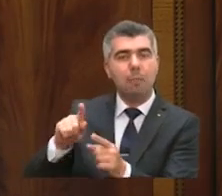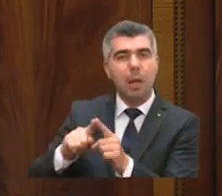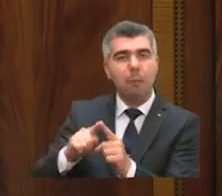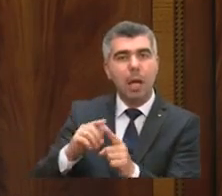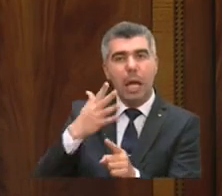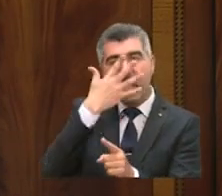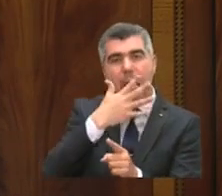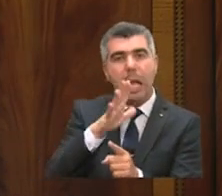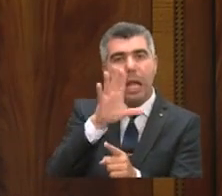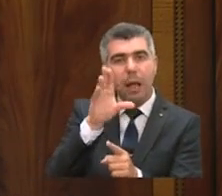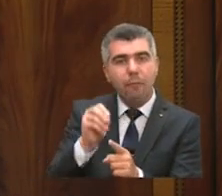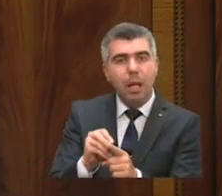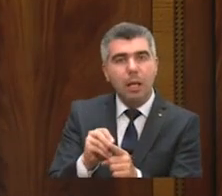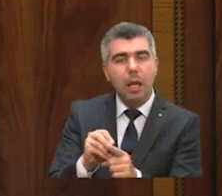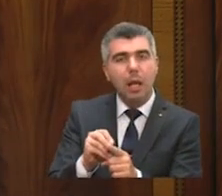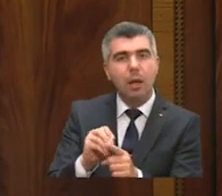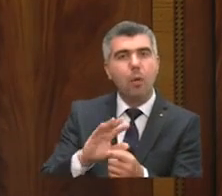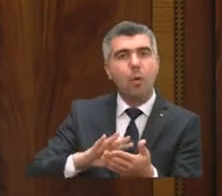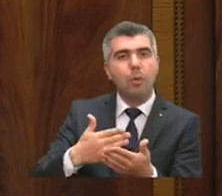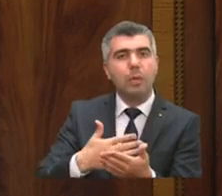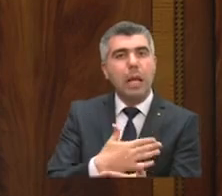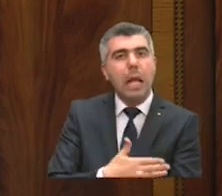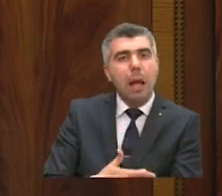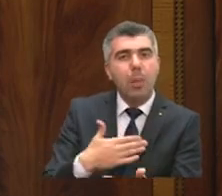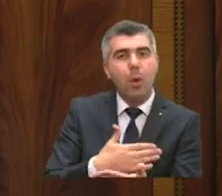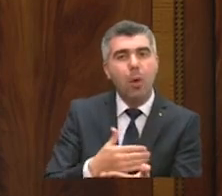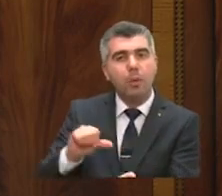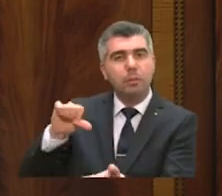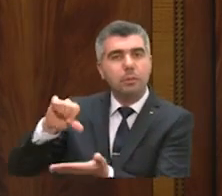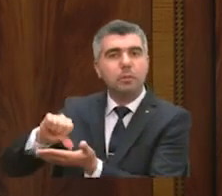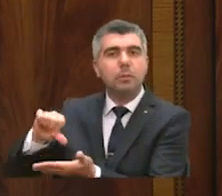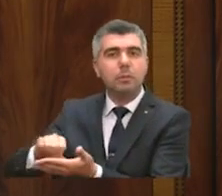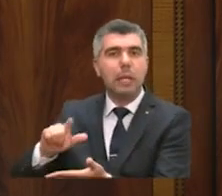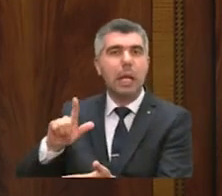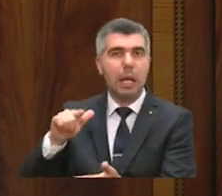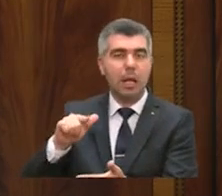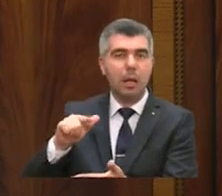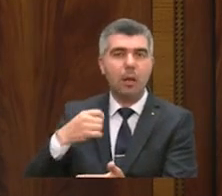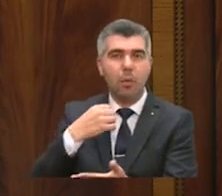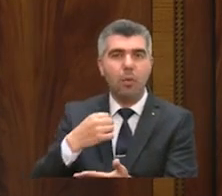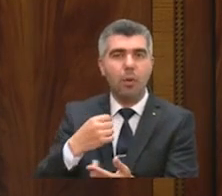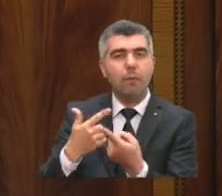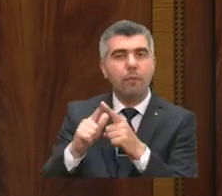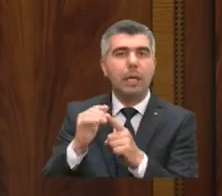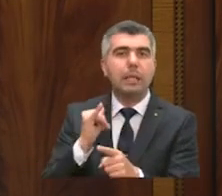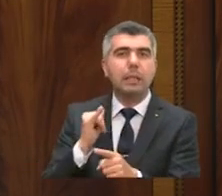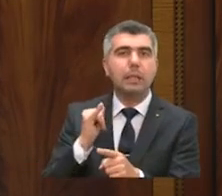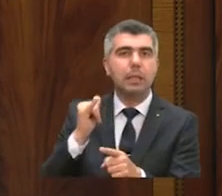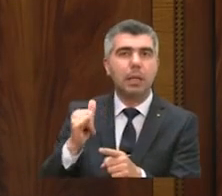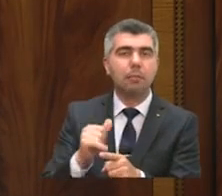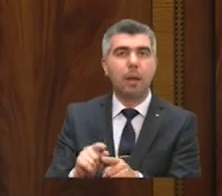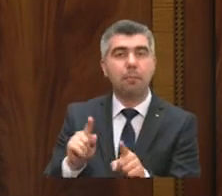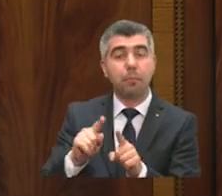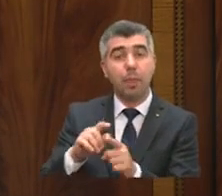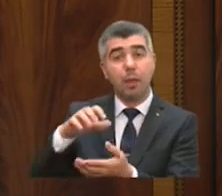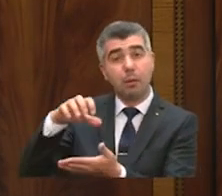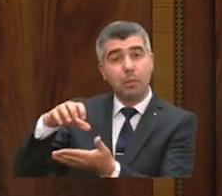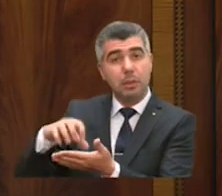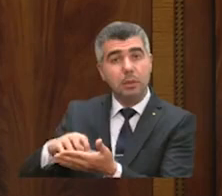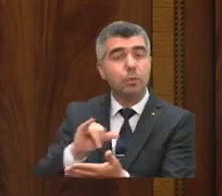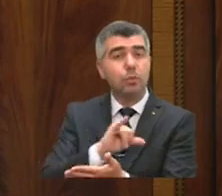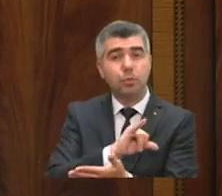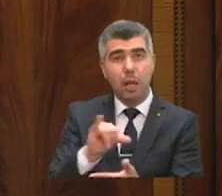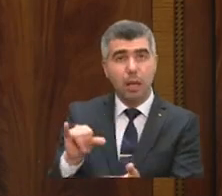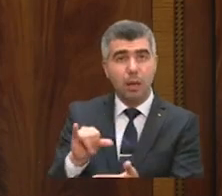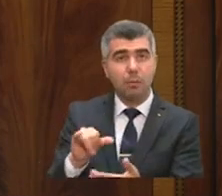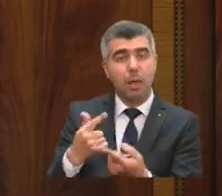والنيجيريا والكاميرون، هذه البلدان متوطن يعني كيجي سكون ابين زون اونديميك، اما في هذه البلدان اللي ماشي متوطن فيها